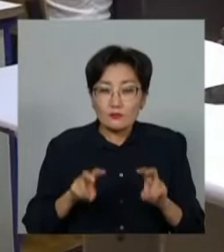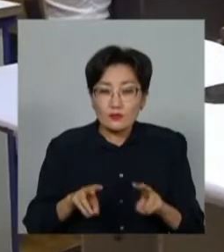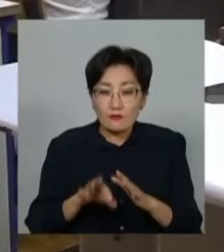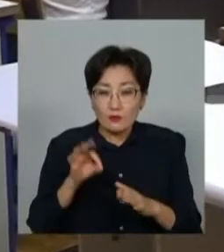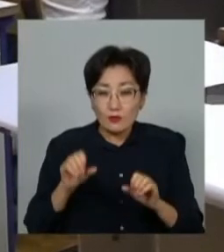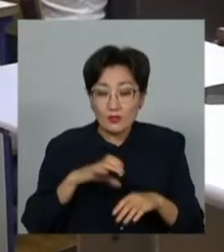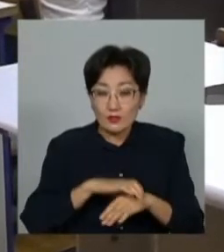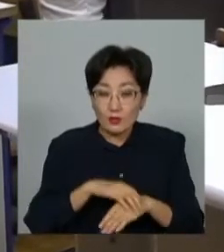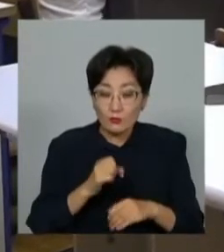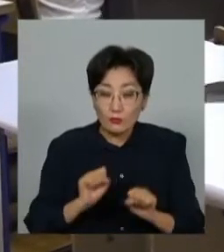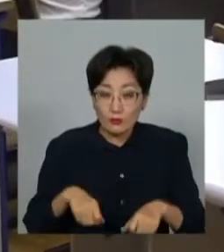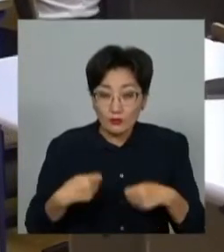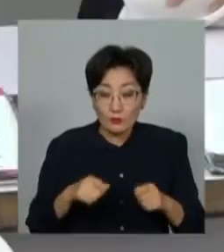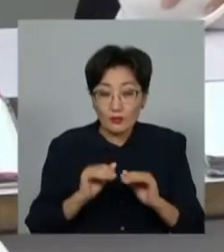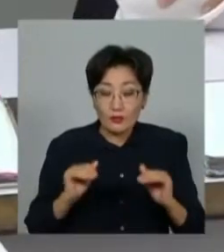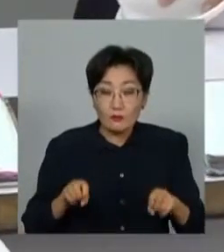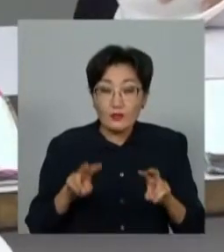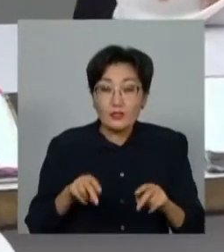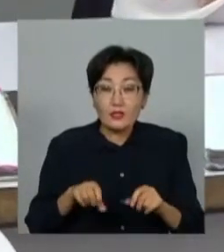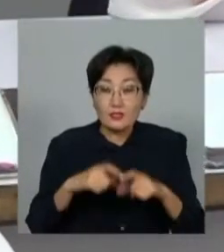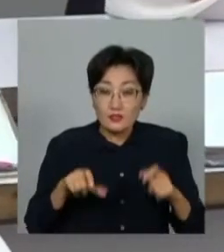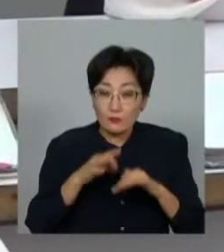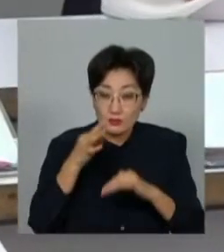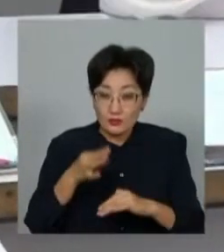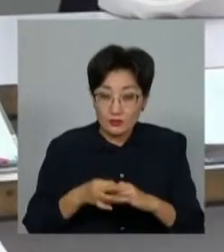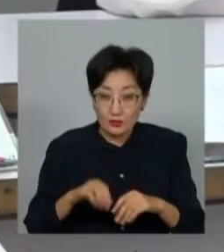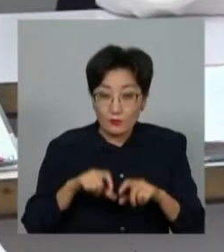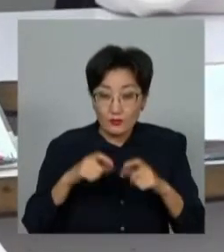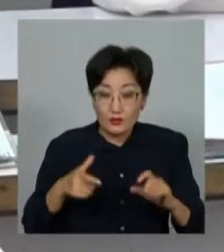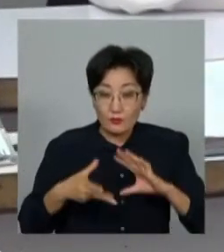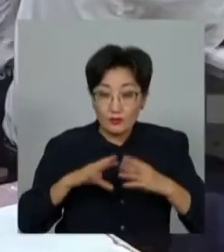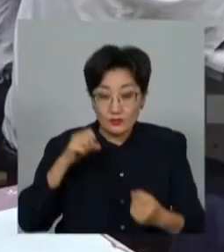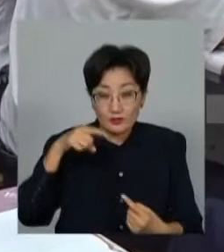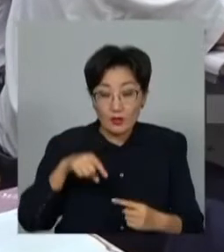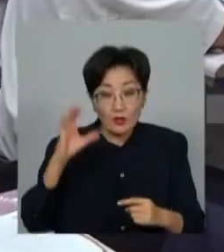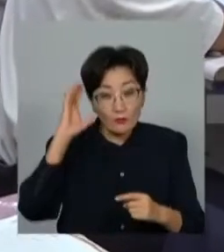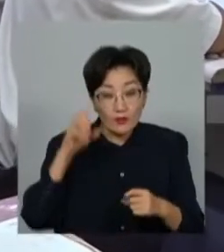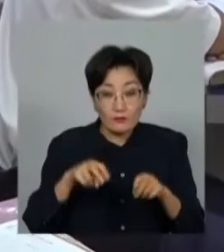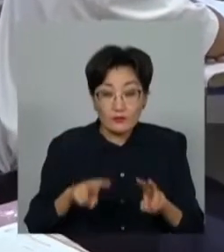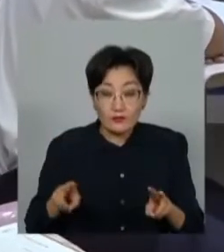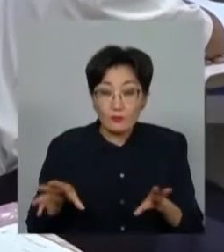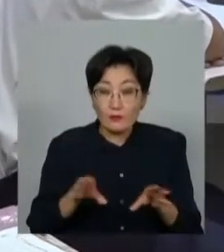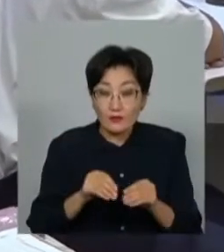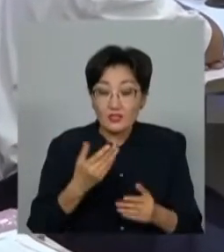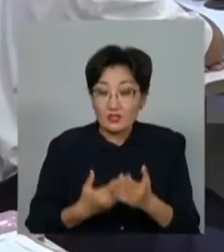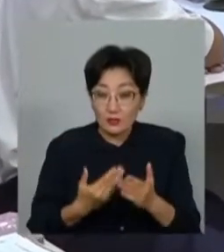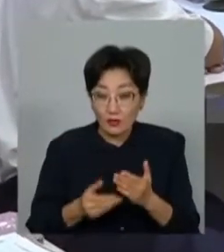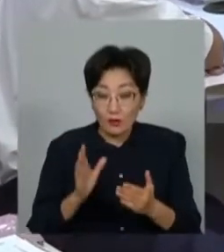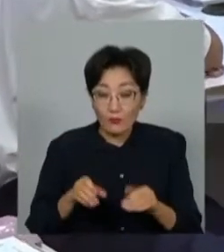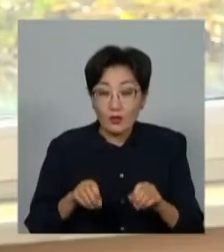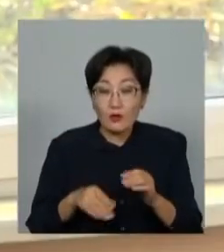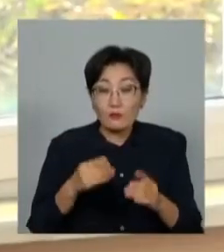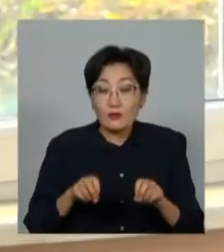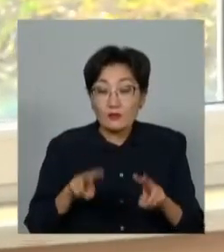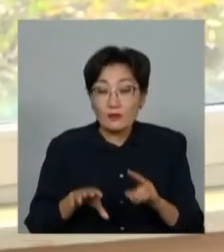мүмкіндік бермек. Ол үшін оқушылар арнайы тесттен өтеді. Кейін тест нәтижесіне сәйкес психолог мамандармен кеңес алады. Осылайша мамандық